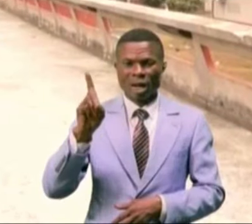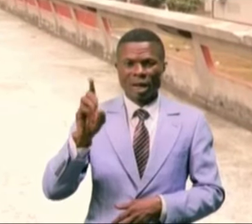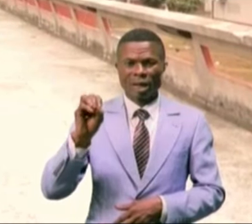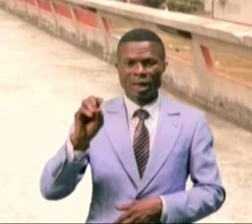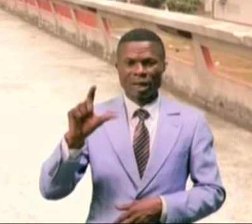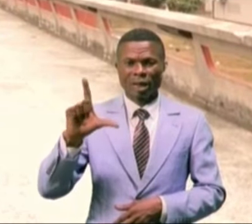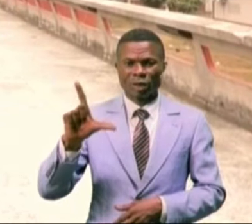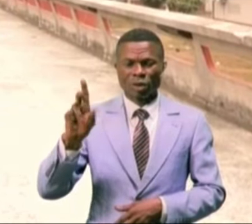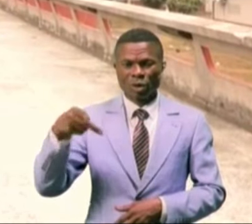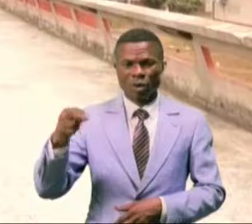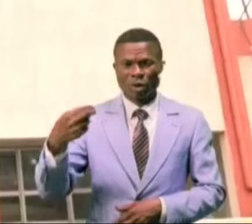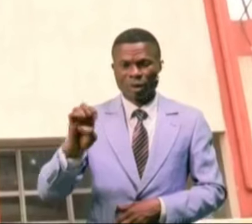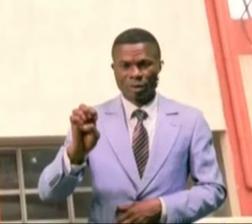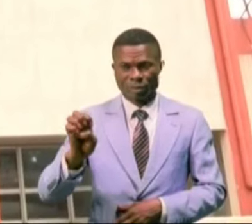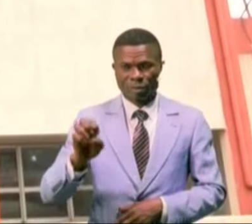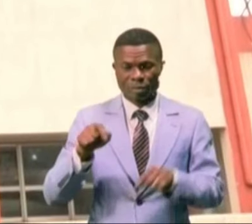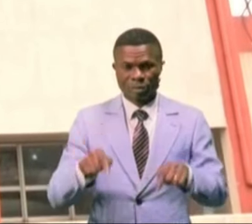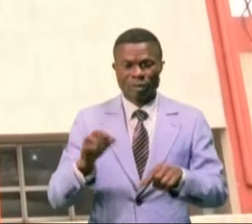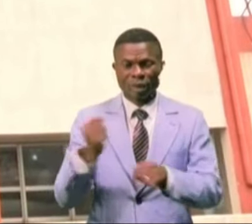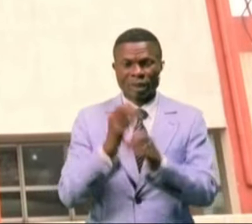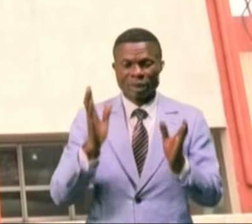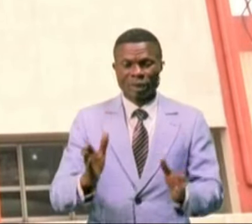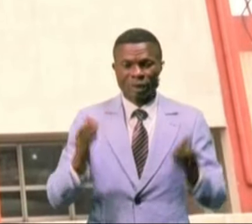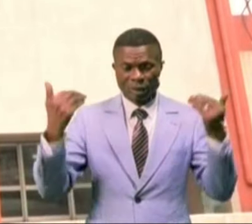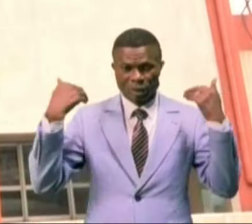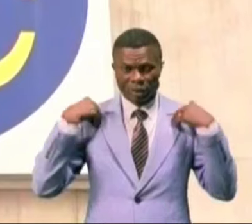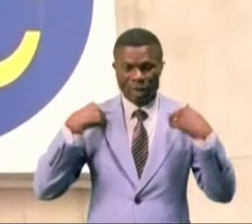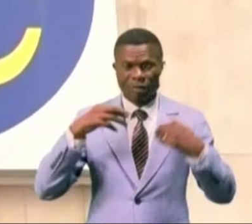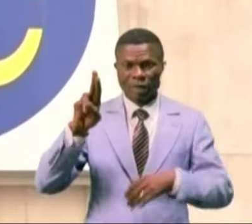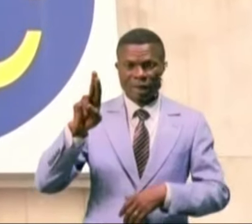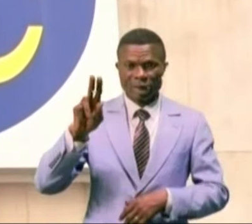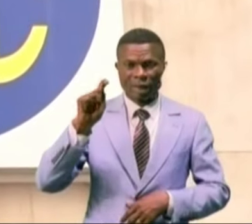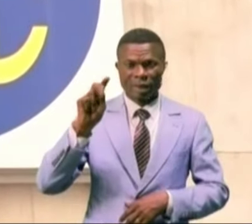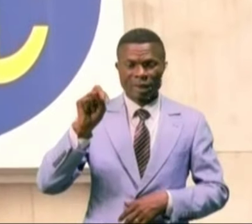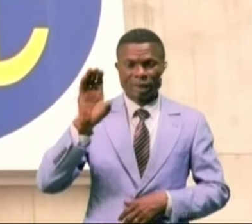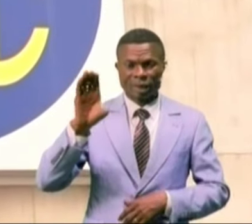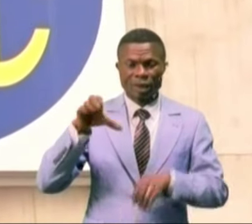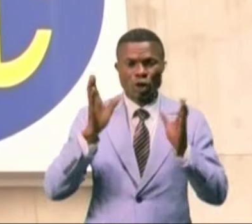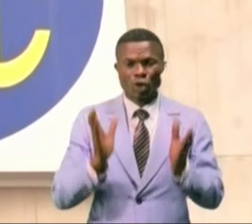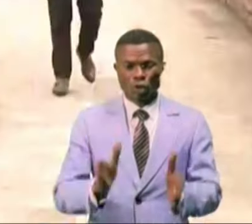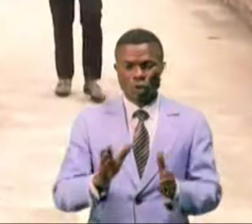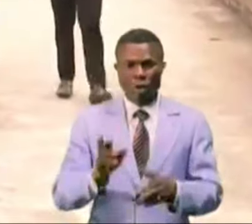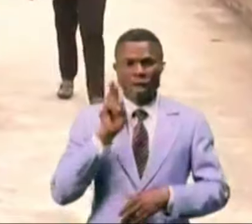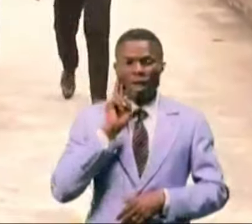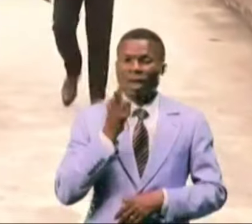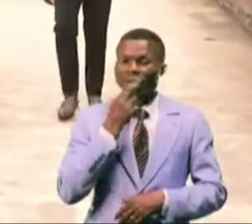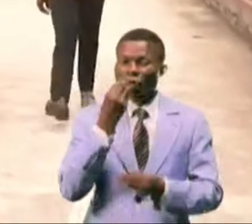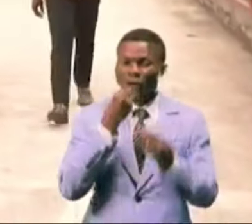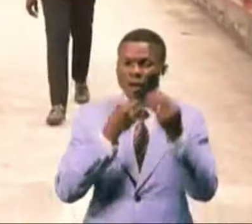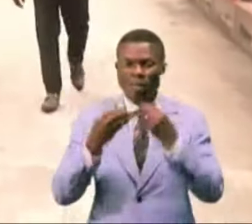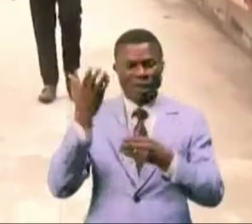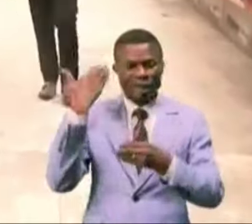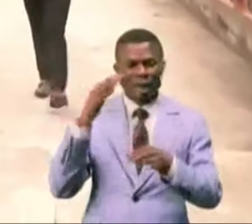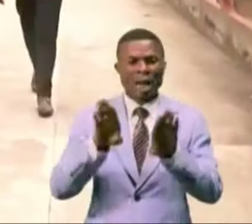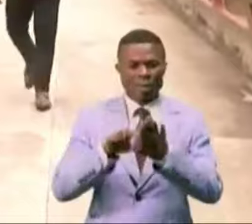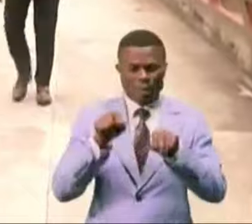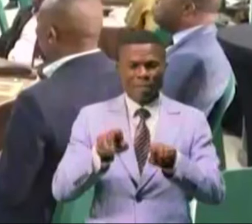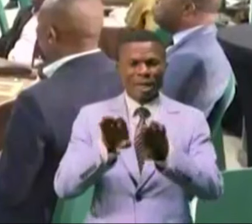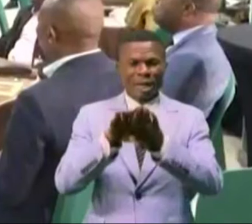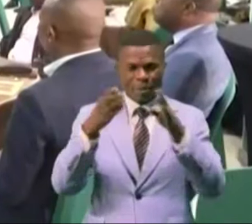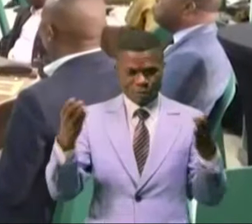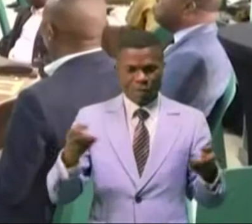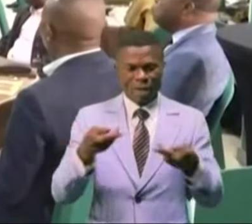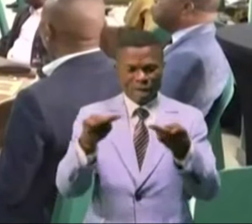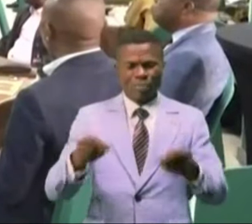Votto désormais les agents et cadres de la Radio Télévision nationale congolaise ainsi que leur invité disposent d'un